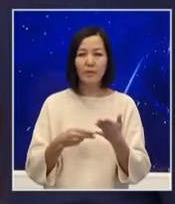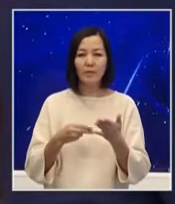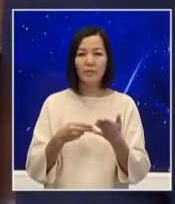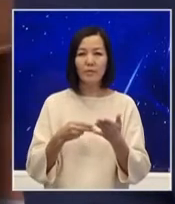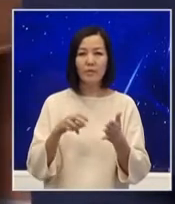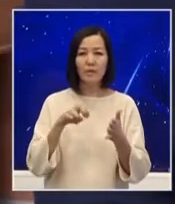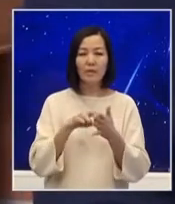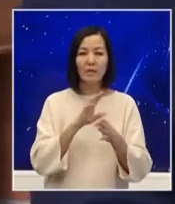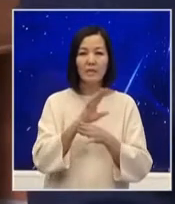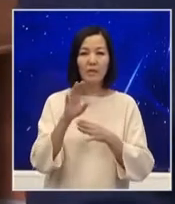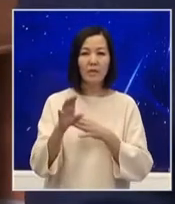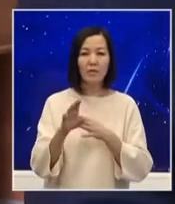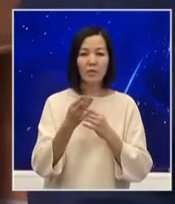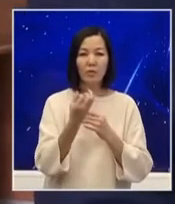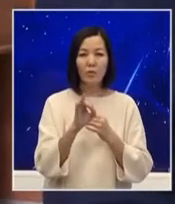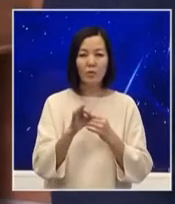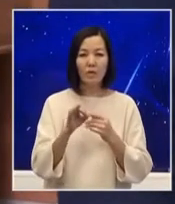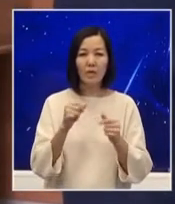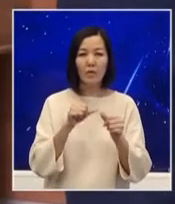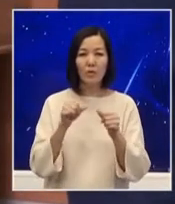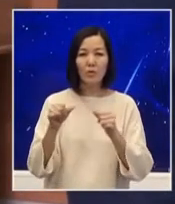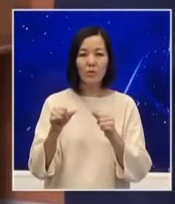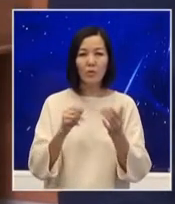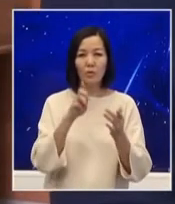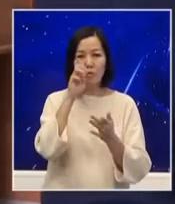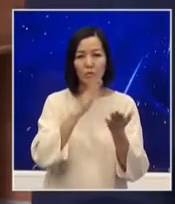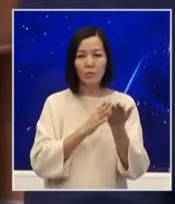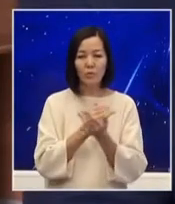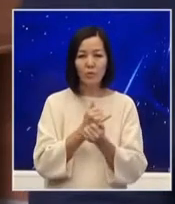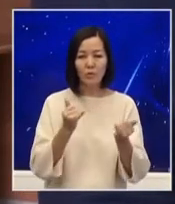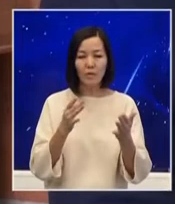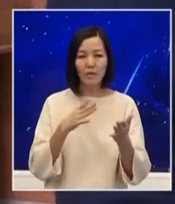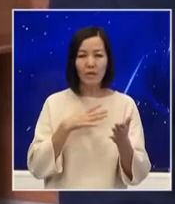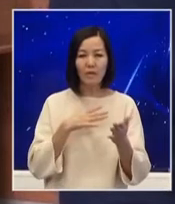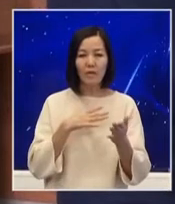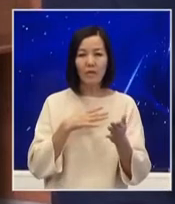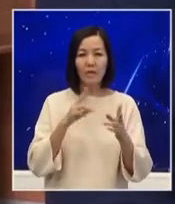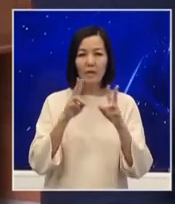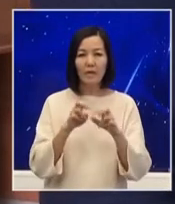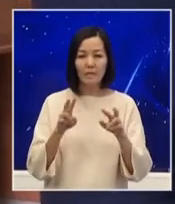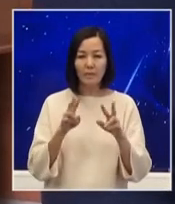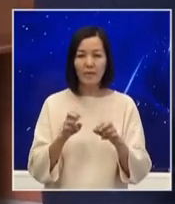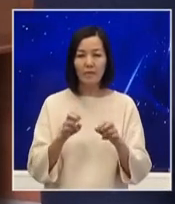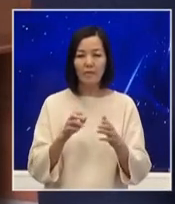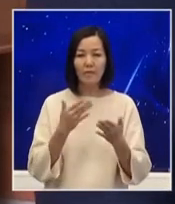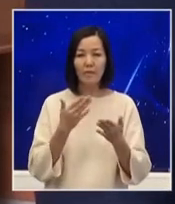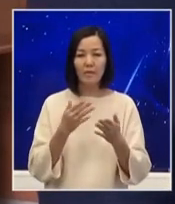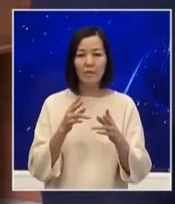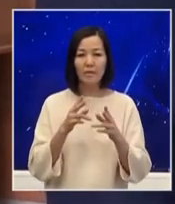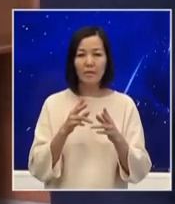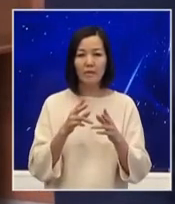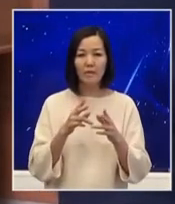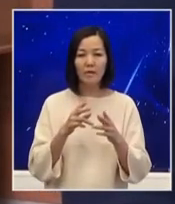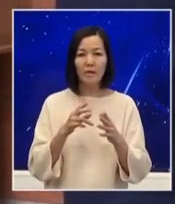заявку на получение той или иной услуги. Уполномоченные органы рассматривают данное заявление в